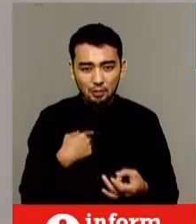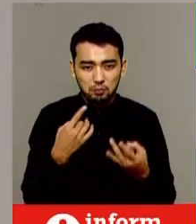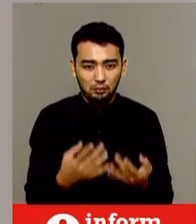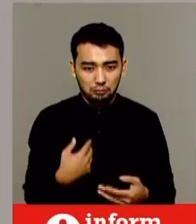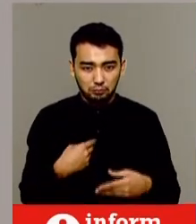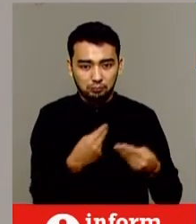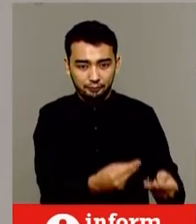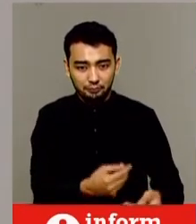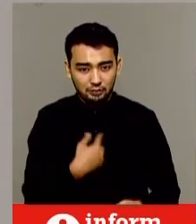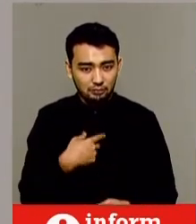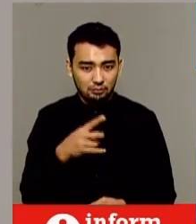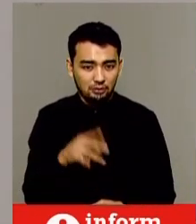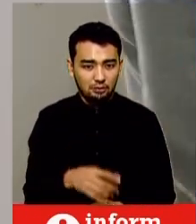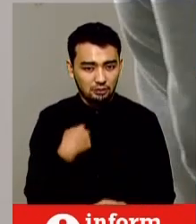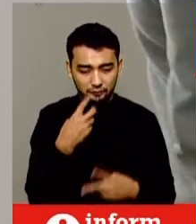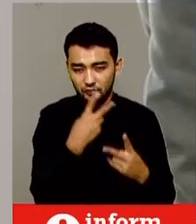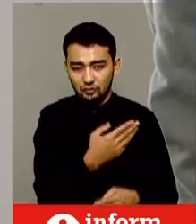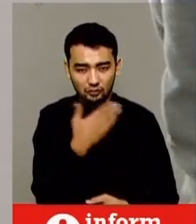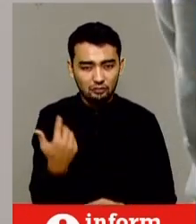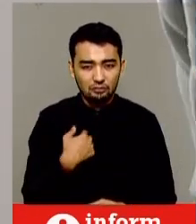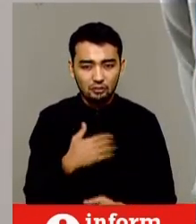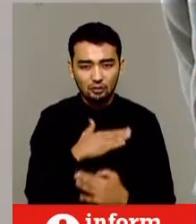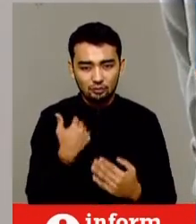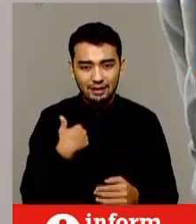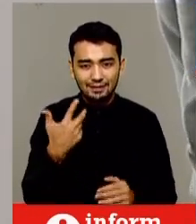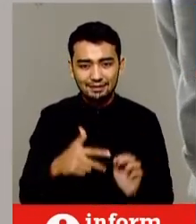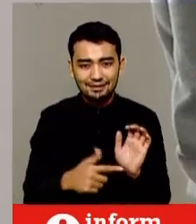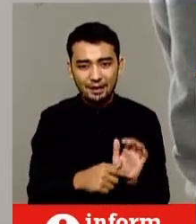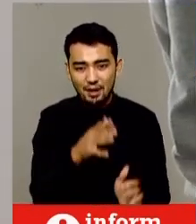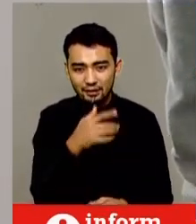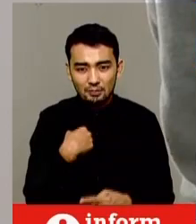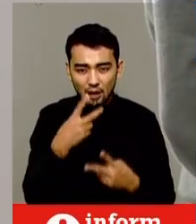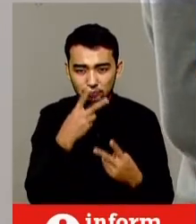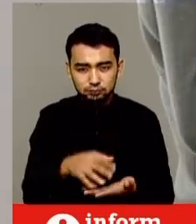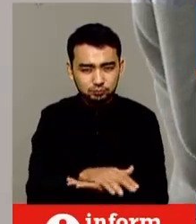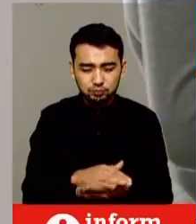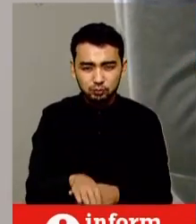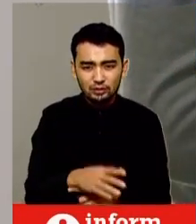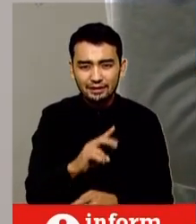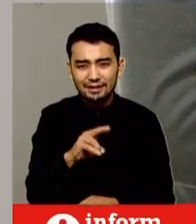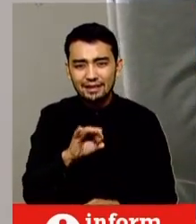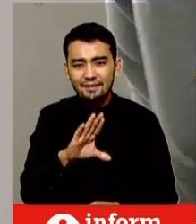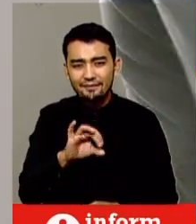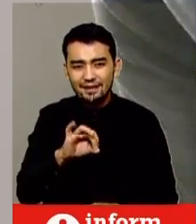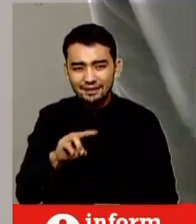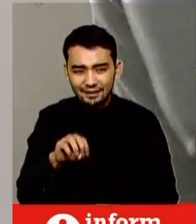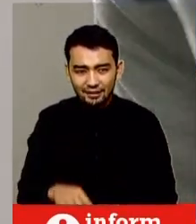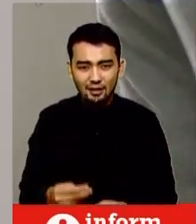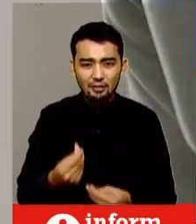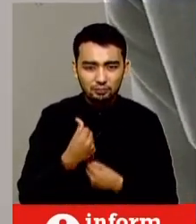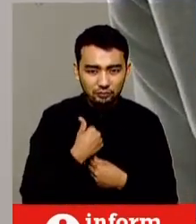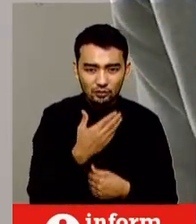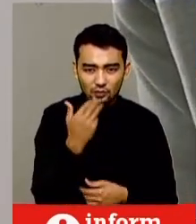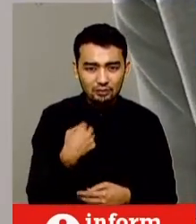какие-то дивиденды? Я лично ничего не вижу. Мне 37 лет, я ничего не вижу, никаких дивидендов, выплат, подождите. Ни с